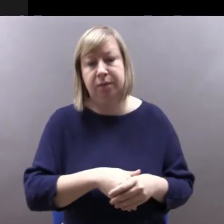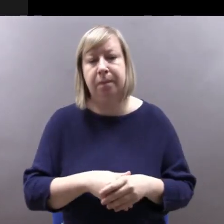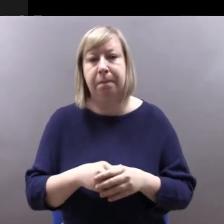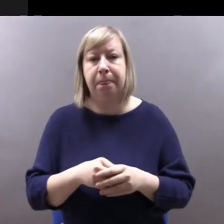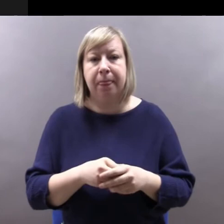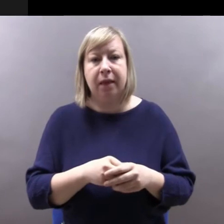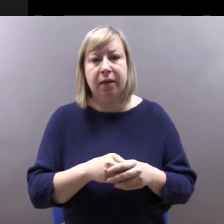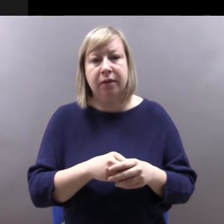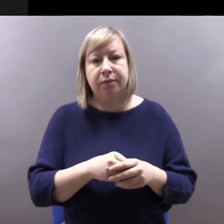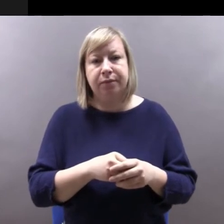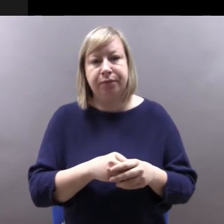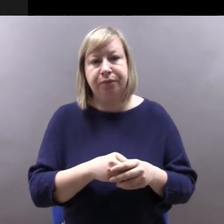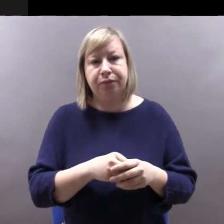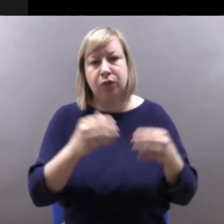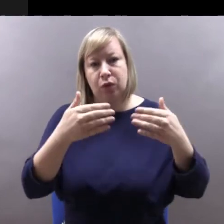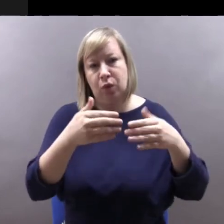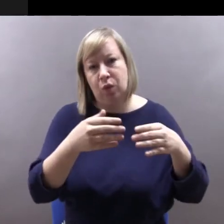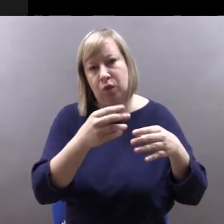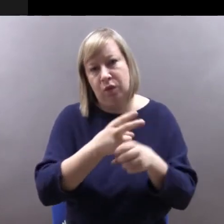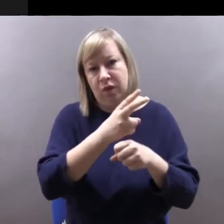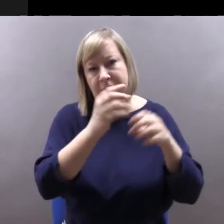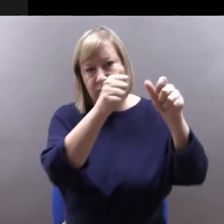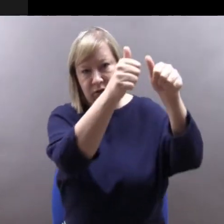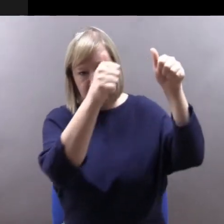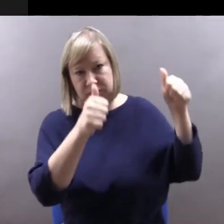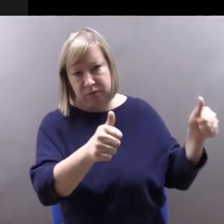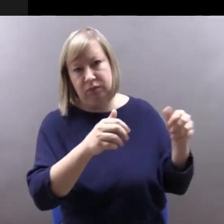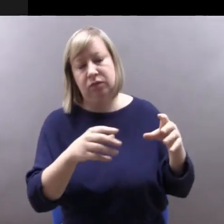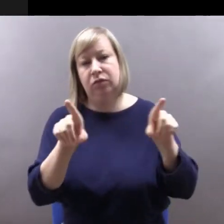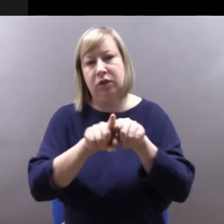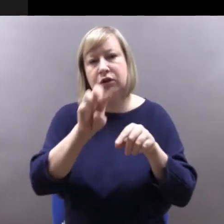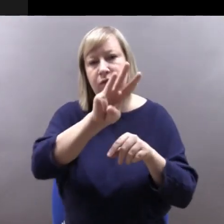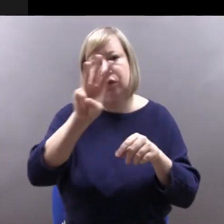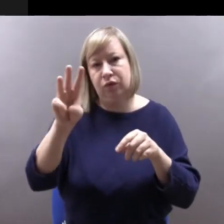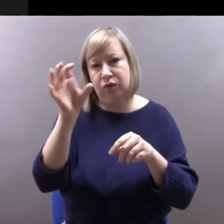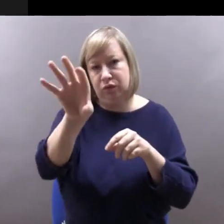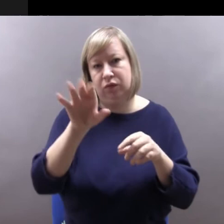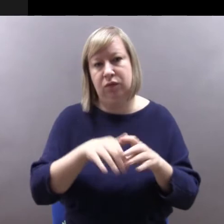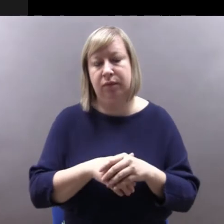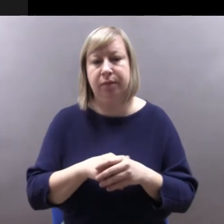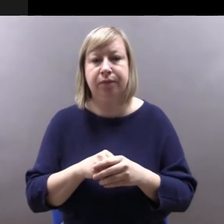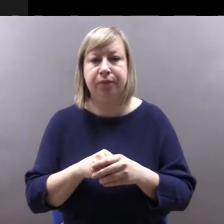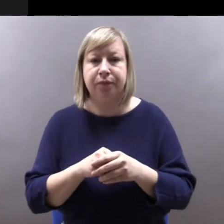dostępna przy wejściu, ale też dostępna na stronach internetowych w